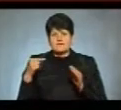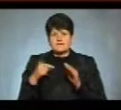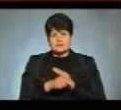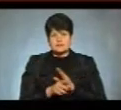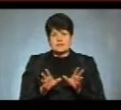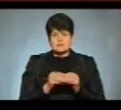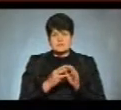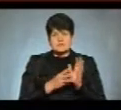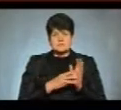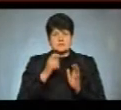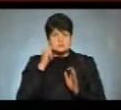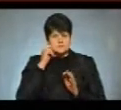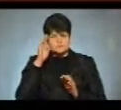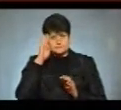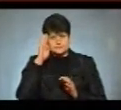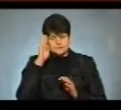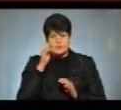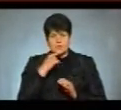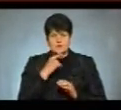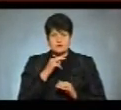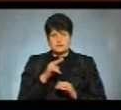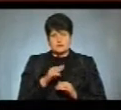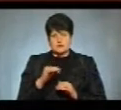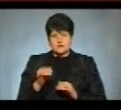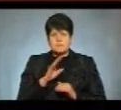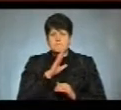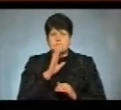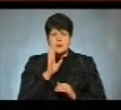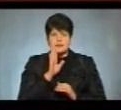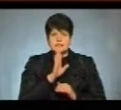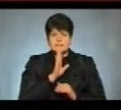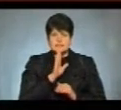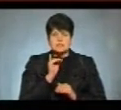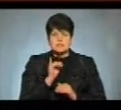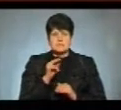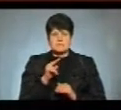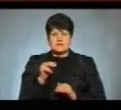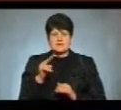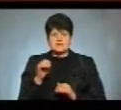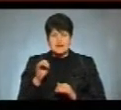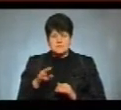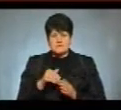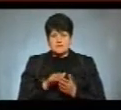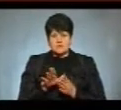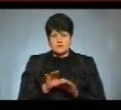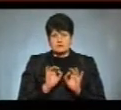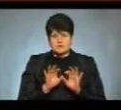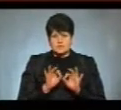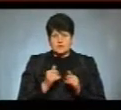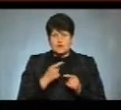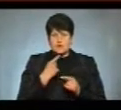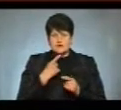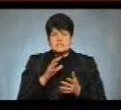своїм 18-річним хлопцем, каже Петро Тихович. Мати дівчинки Ірина Піддема відмовилася давати коментарі, каже, зараз